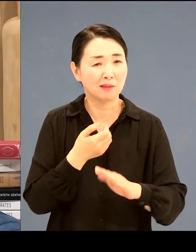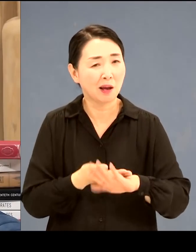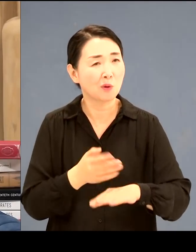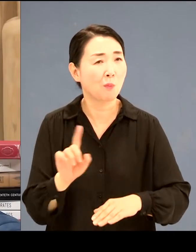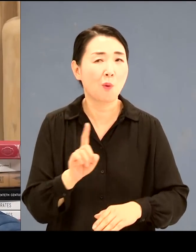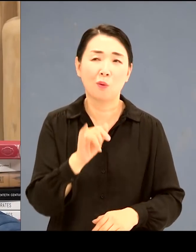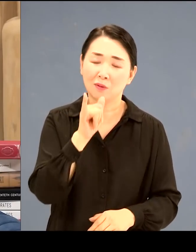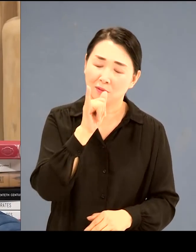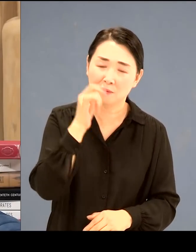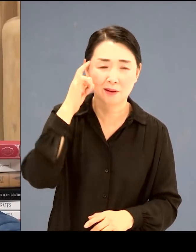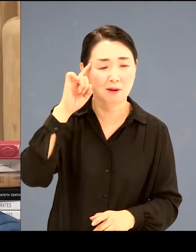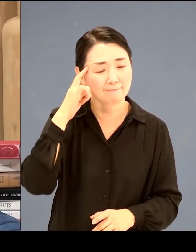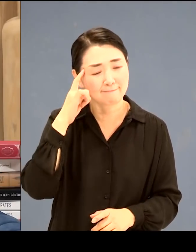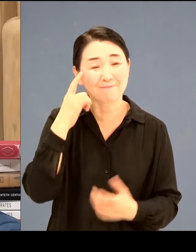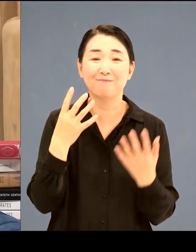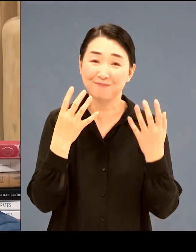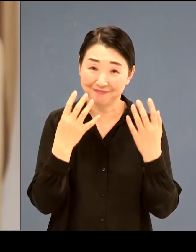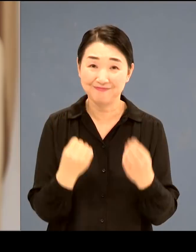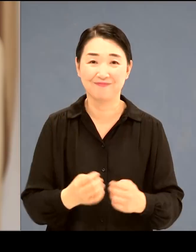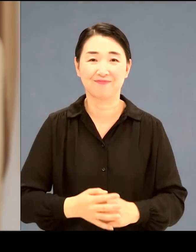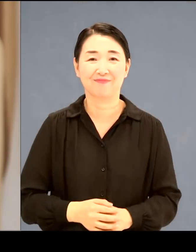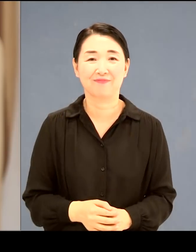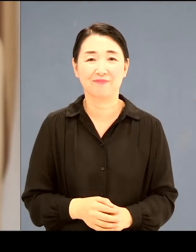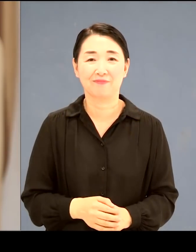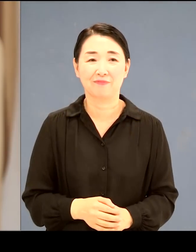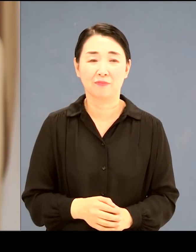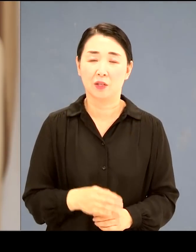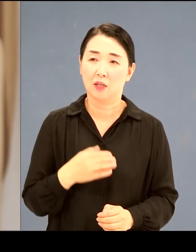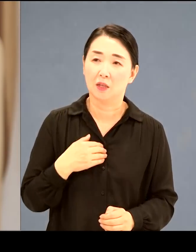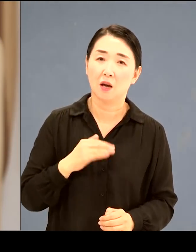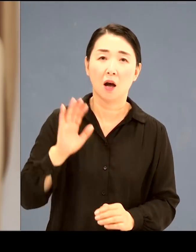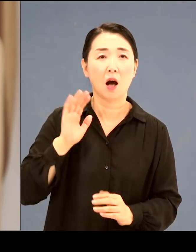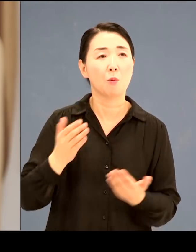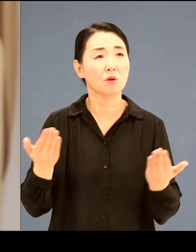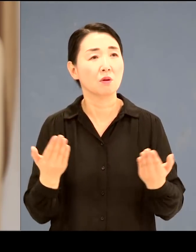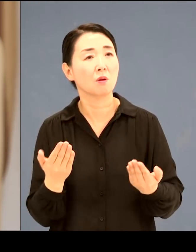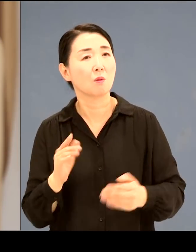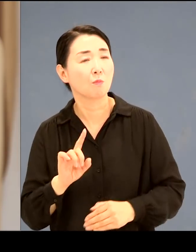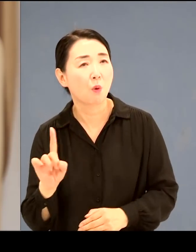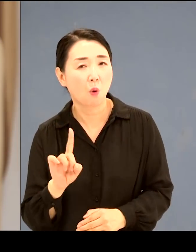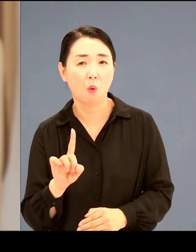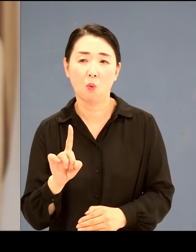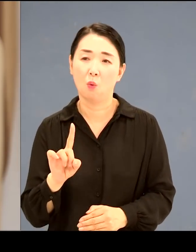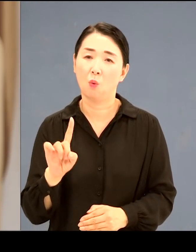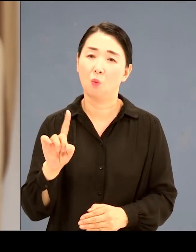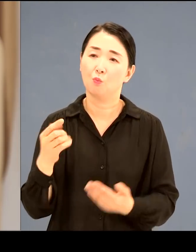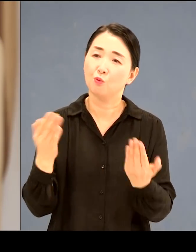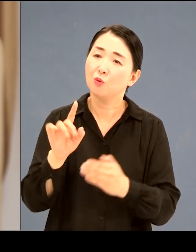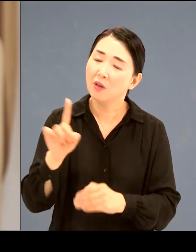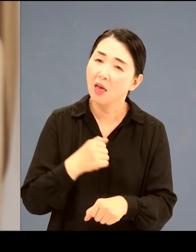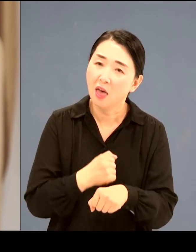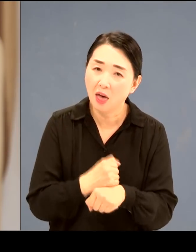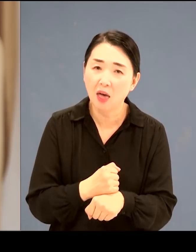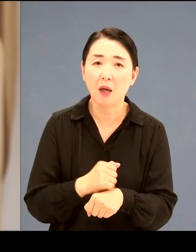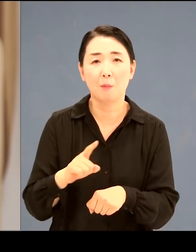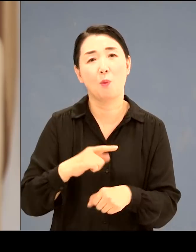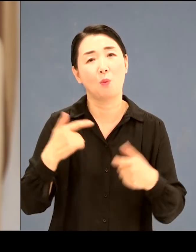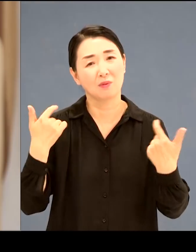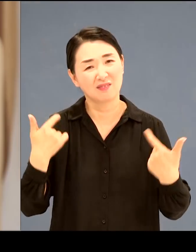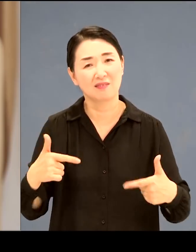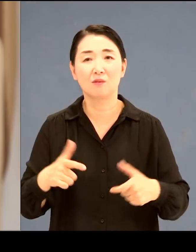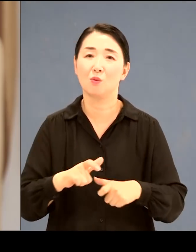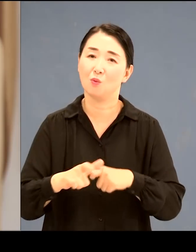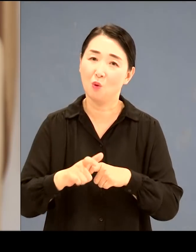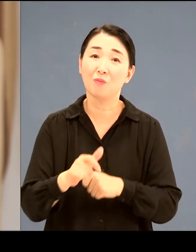생각이 굉장히 많았던 시절이거든요. 그래서 어떤 일을 하면은 좋을까, 무슨 일을 할까 항상